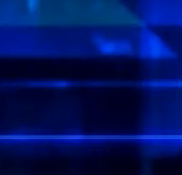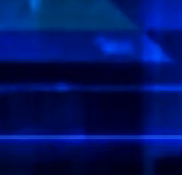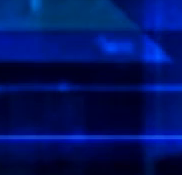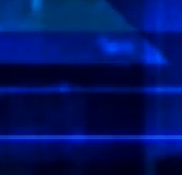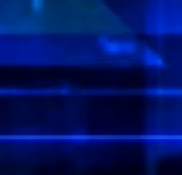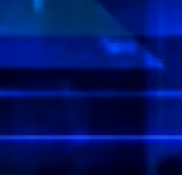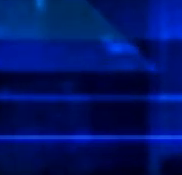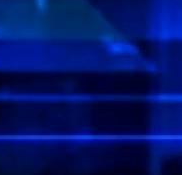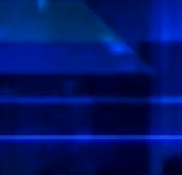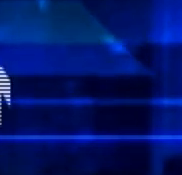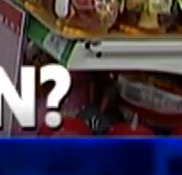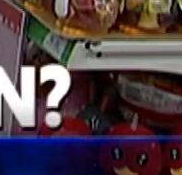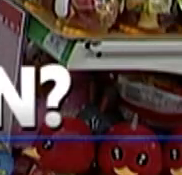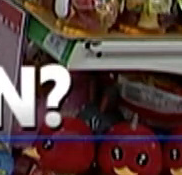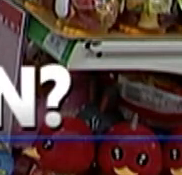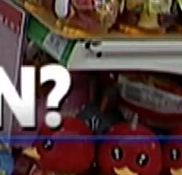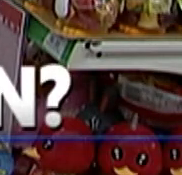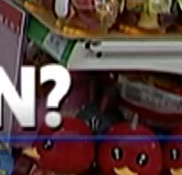Una sa lahat,